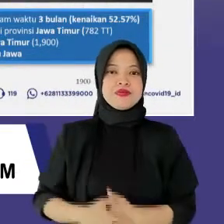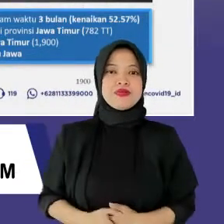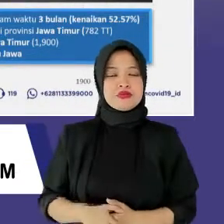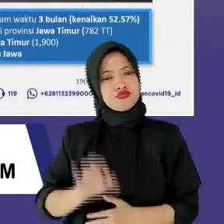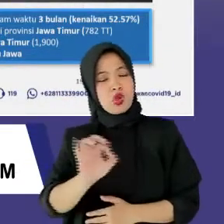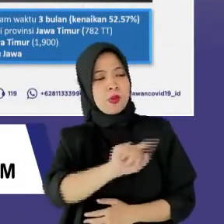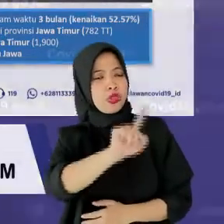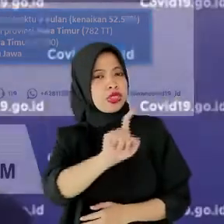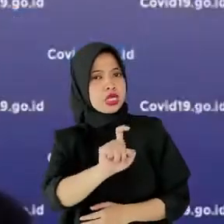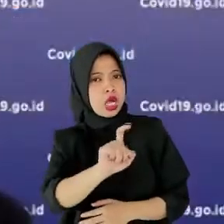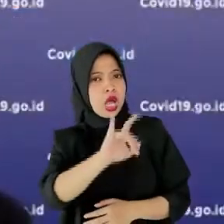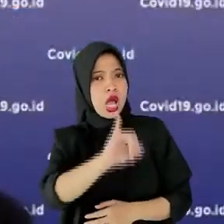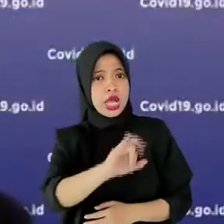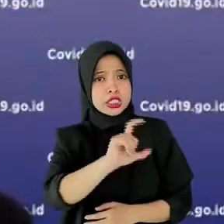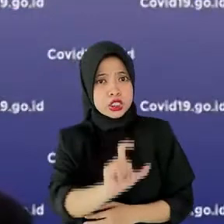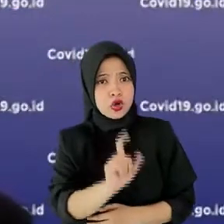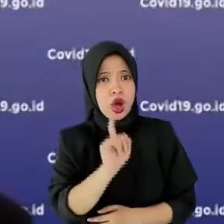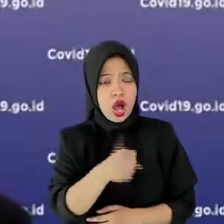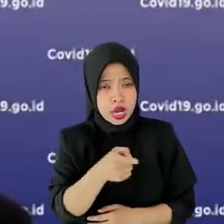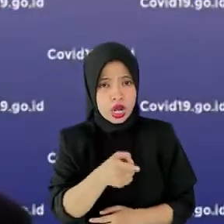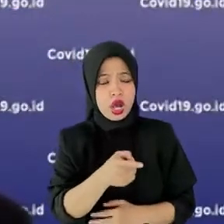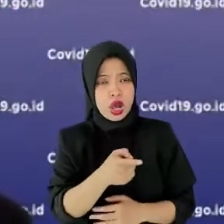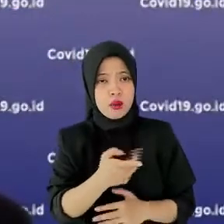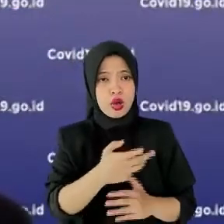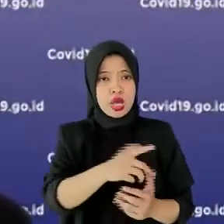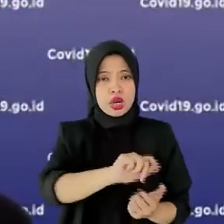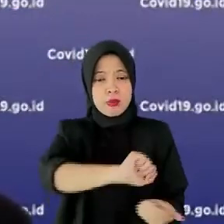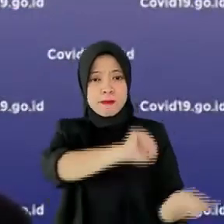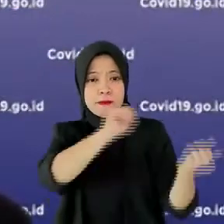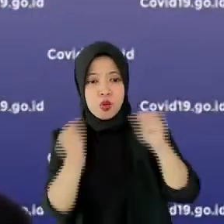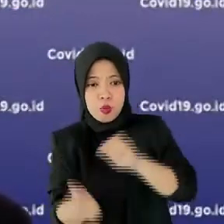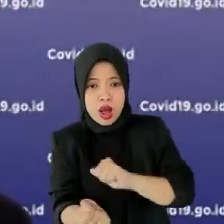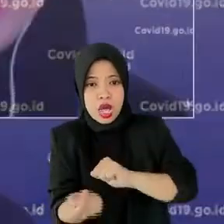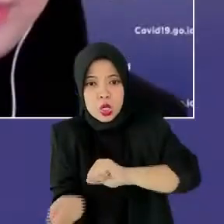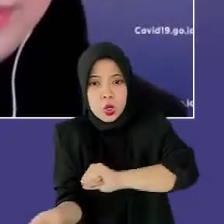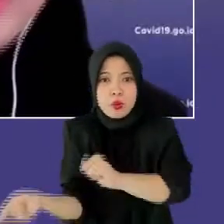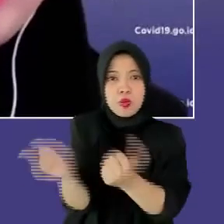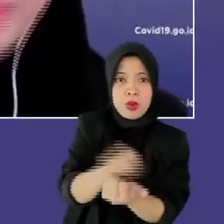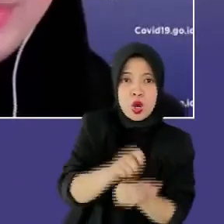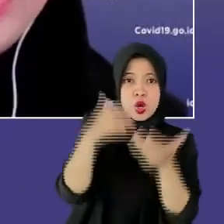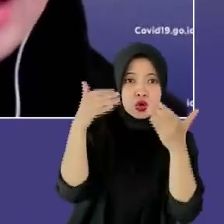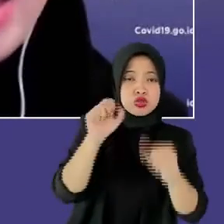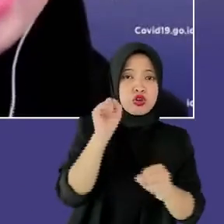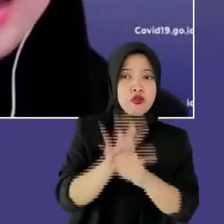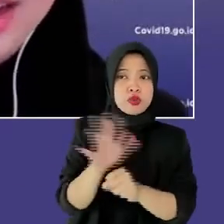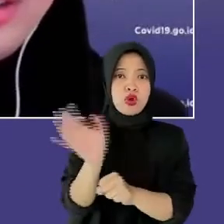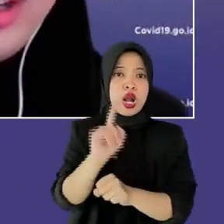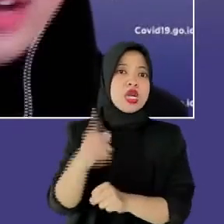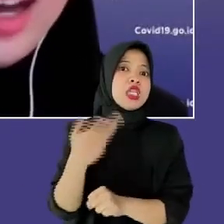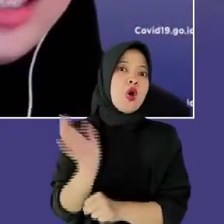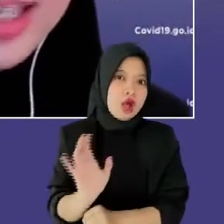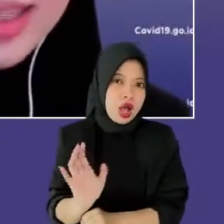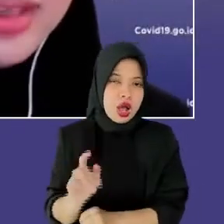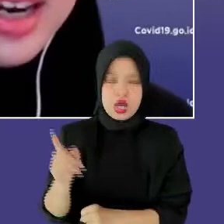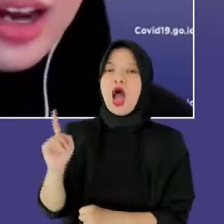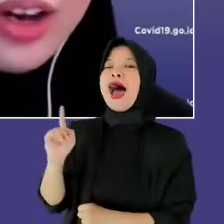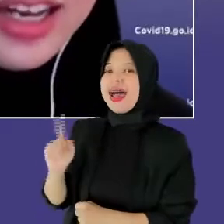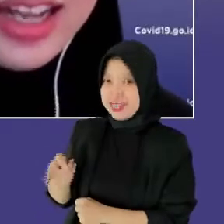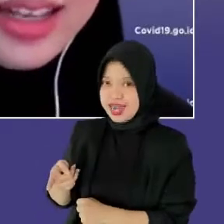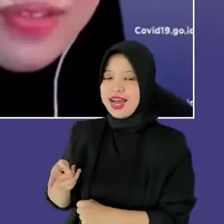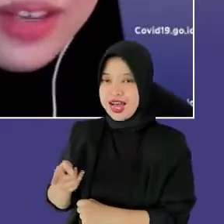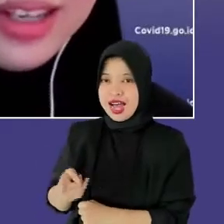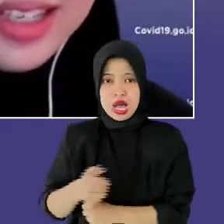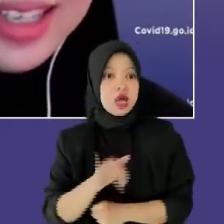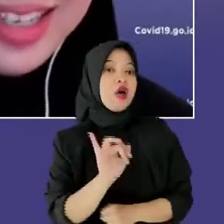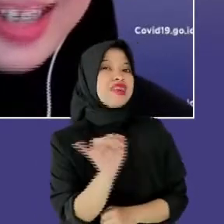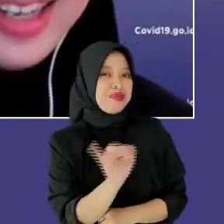Kalau ICU sendiri ada yang kemudian dikonversi kembalikan ke tempat yang bukan untuk COVID tidak? Ada, Dokter Lula. Jadi sebenarnya